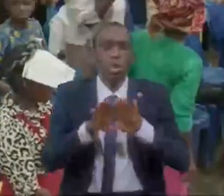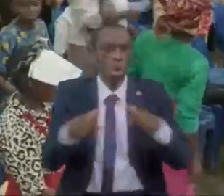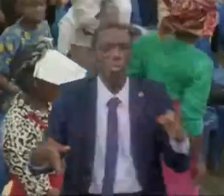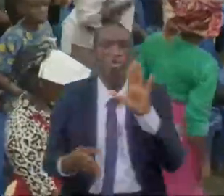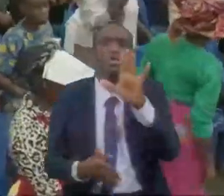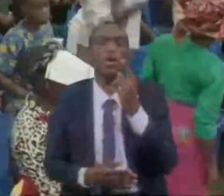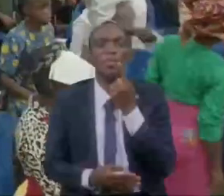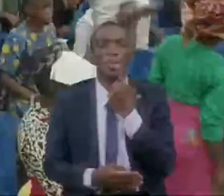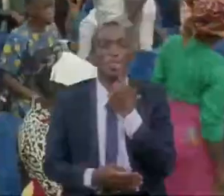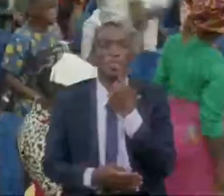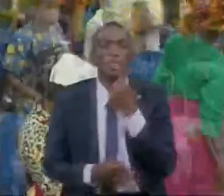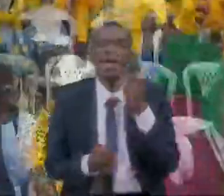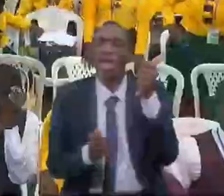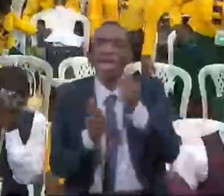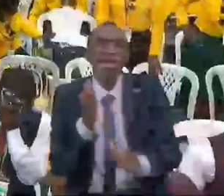la bouche.